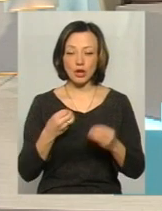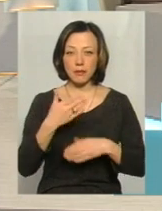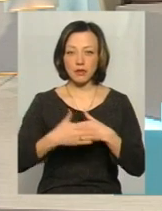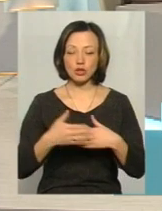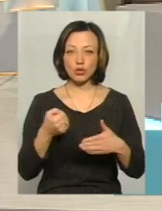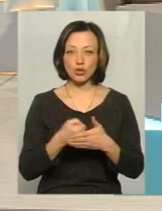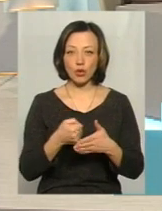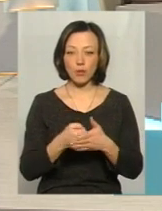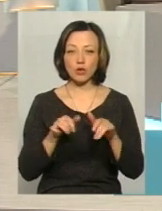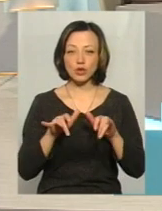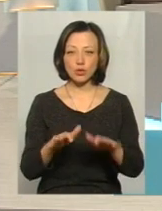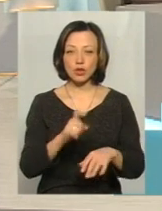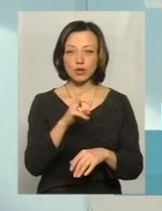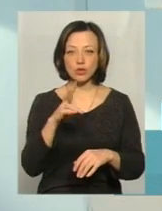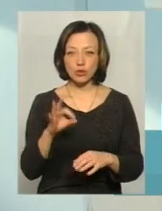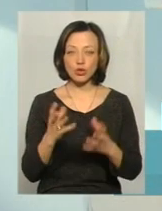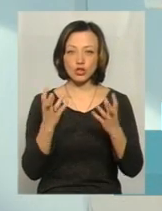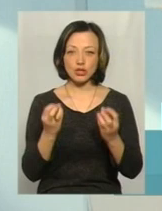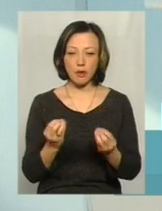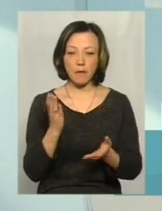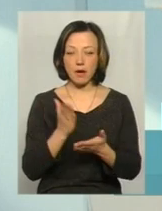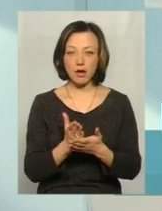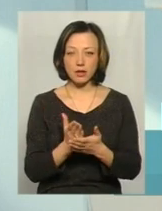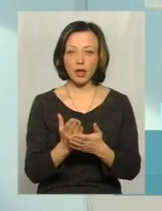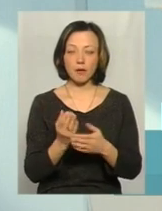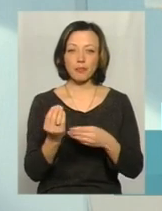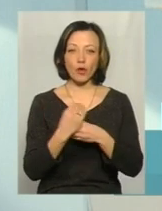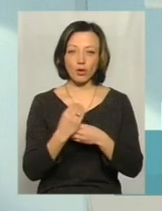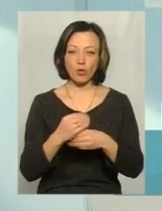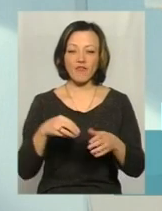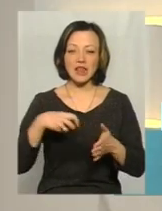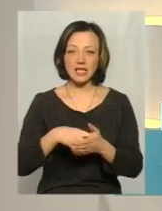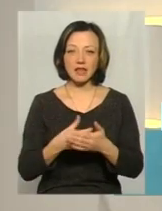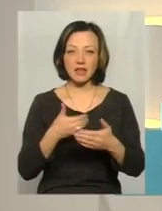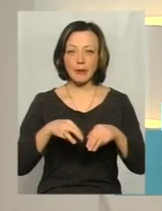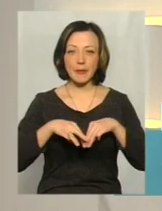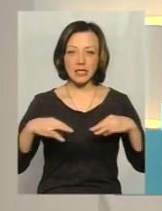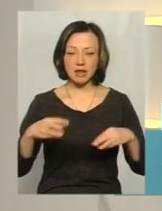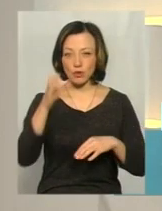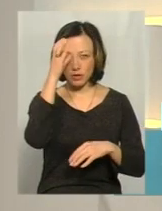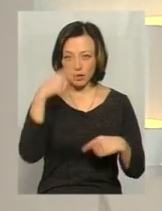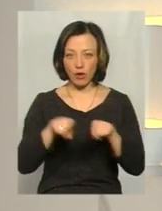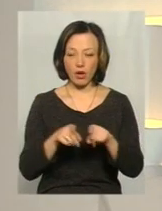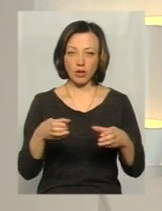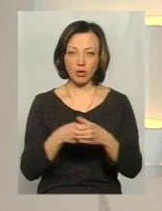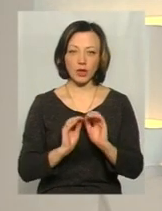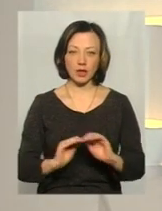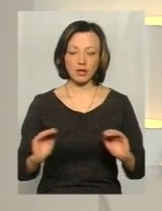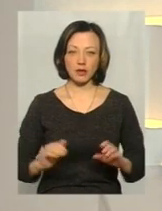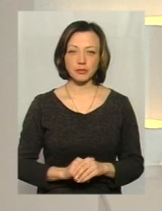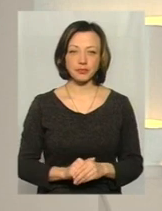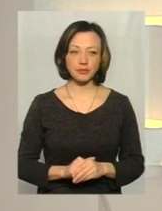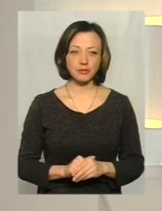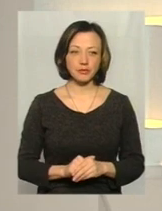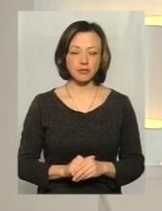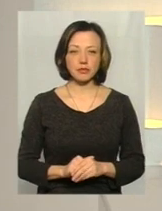до процедури ЗНО будемо ще мати листи від Міністерства освіти щодо такої категорії дітей.